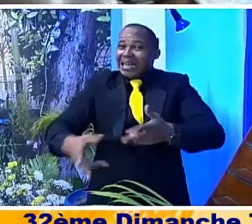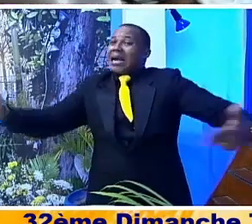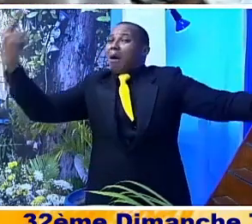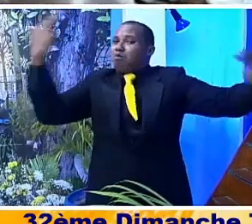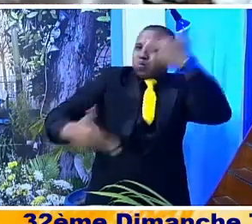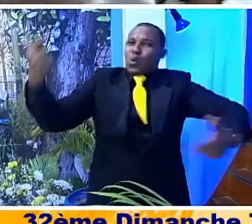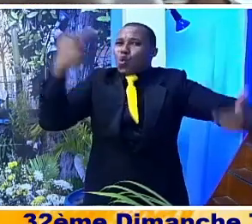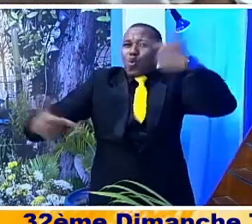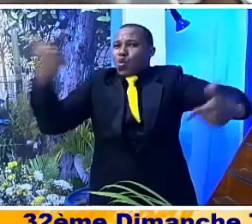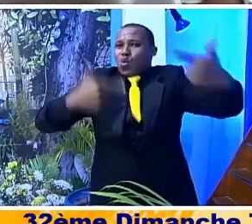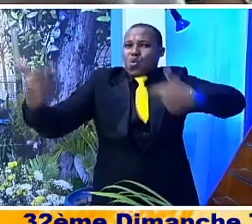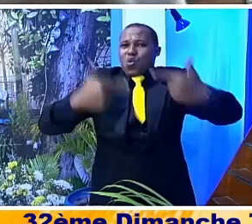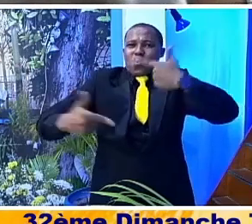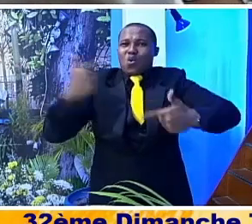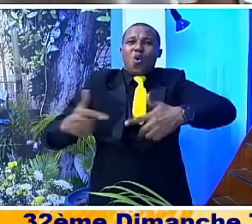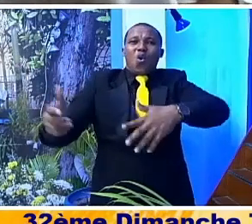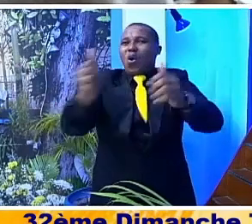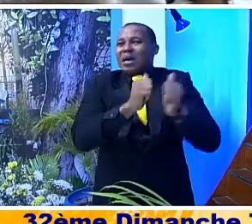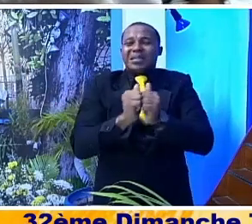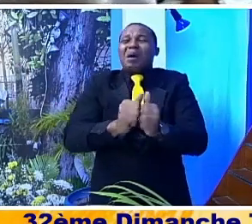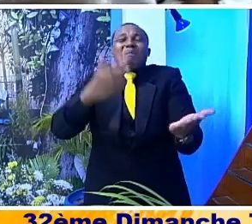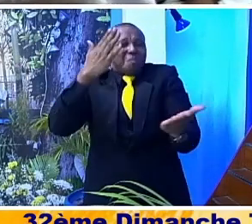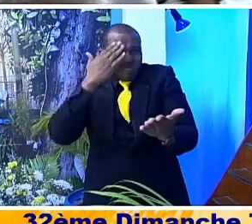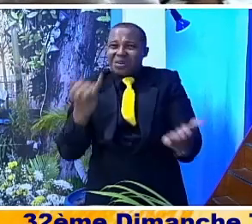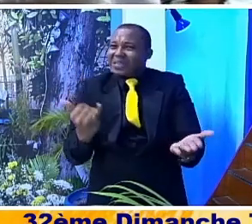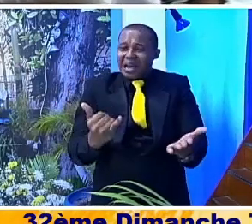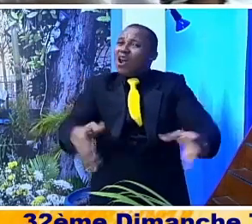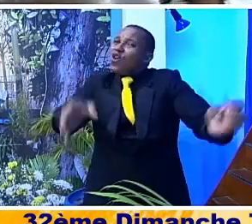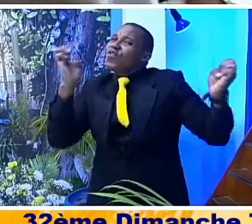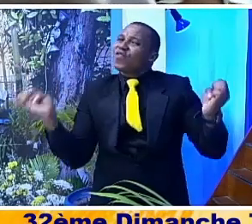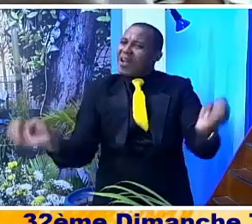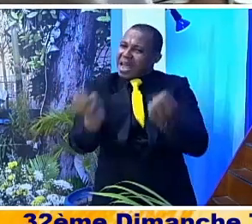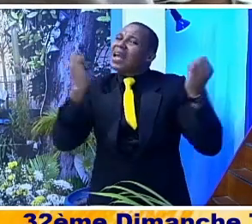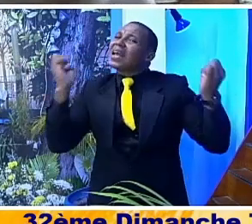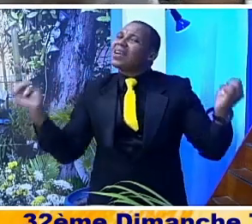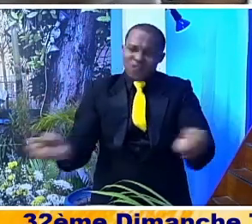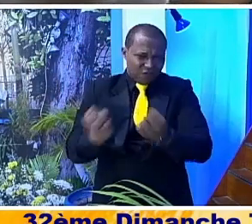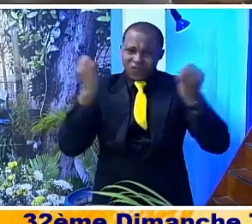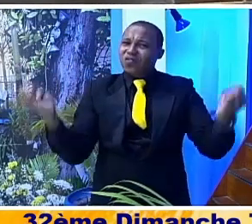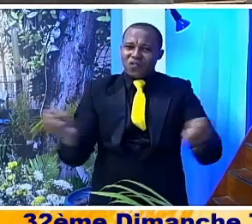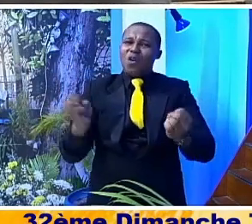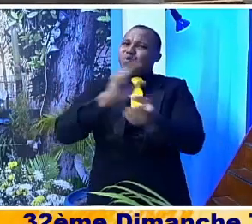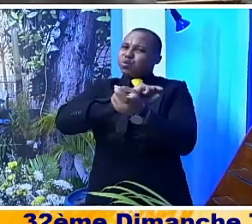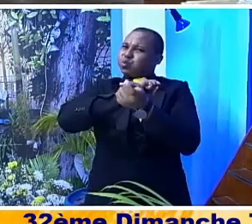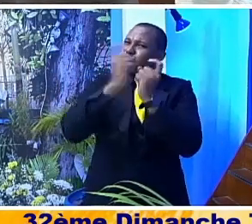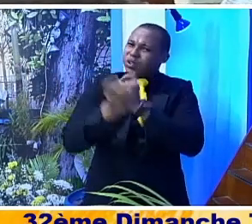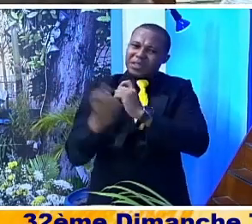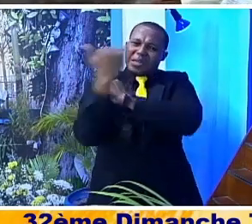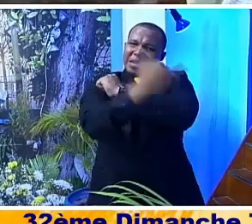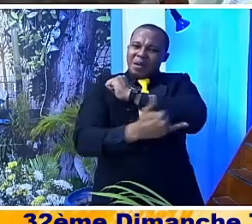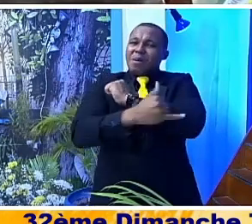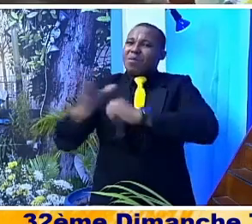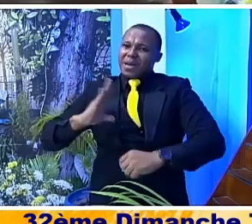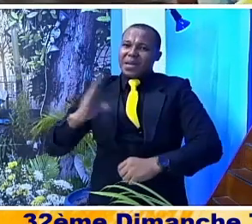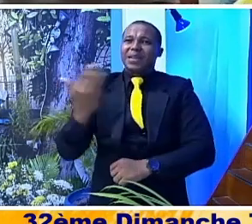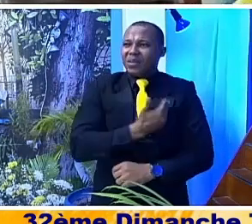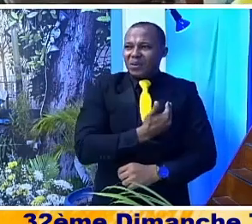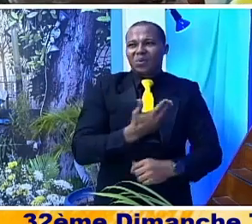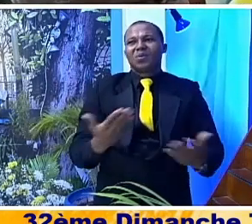nous-mêmes. Effort qui gen pour faire là, c'est pas moun k'ap vinn faire nan place nou, c'est nous-mêmes d'abord pour qui faire. Faut que qui logique nous est dans